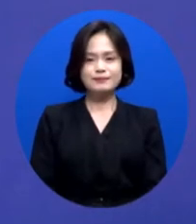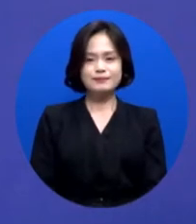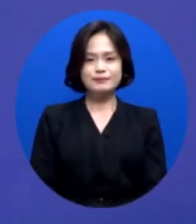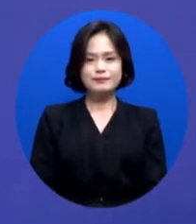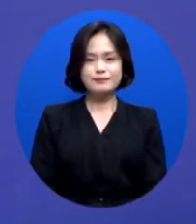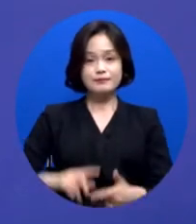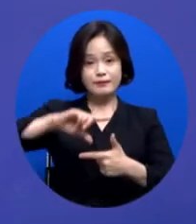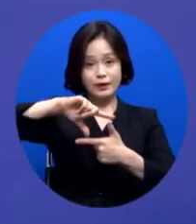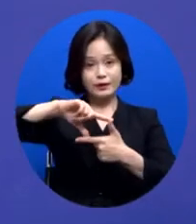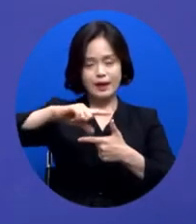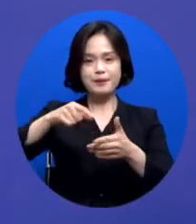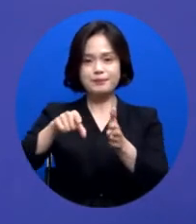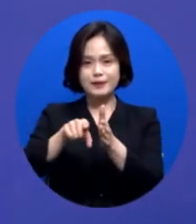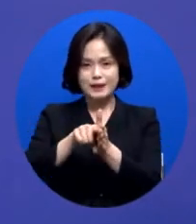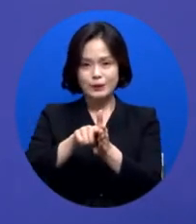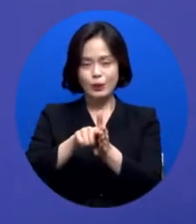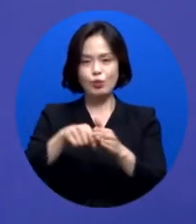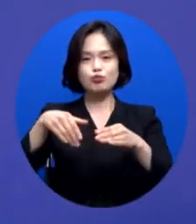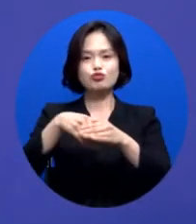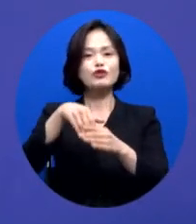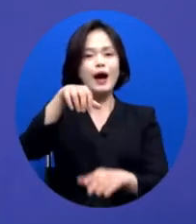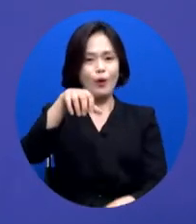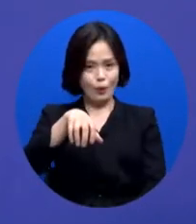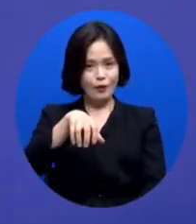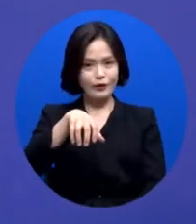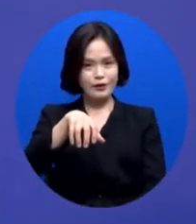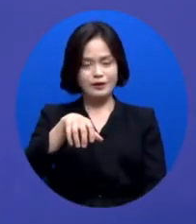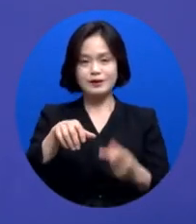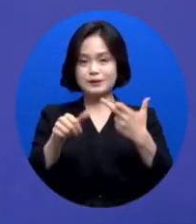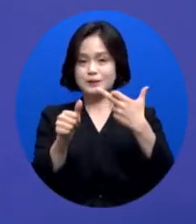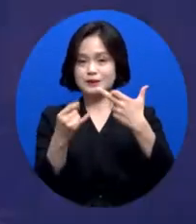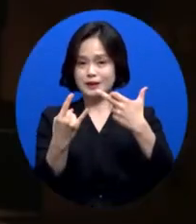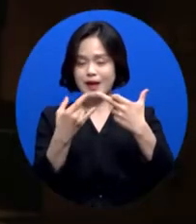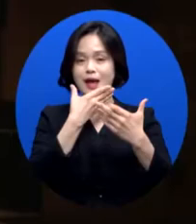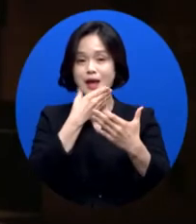경남 기독문화원이 10일에 합창 행복 콘서트를 열었습니다.